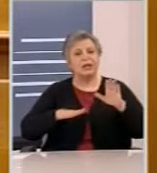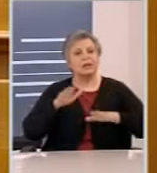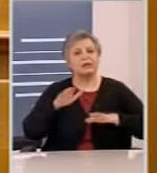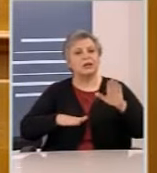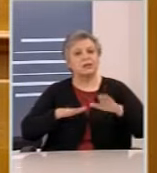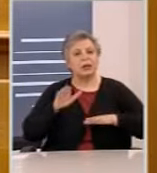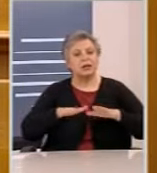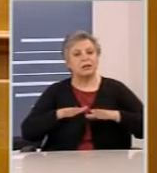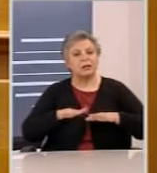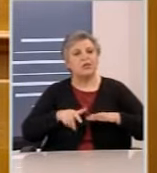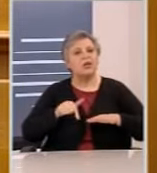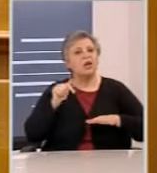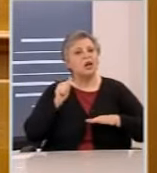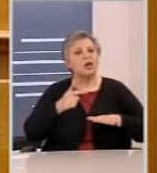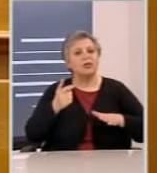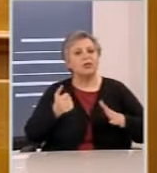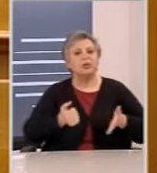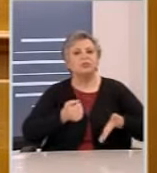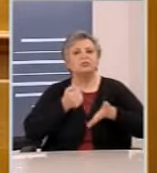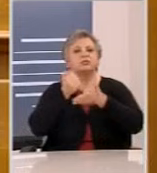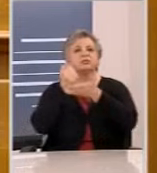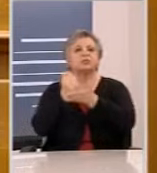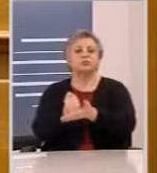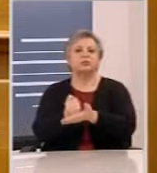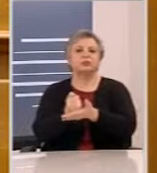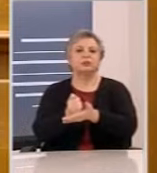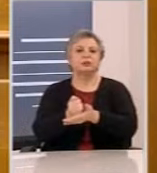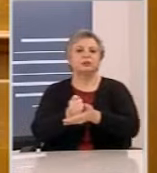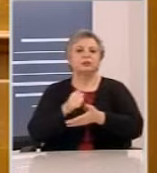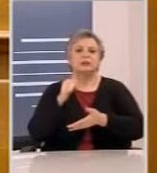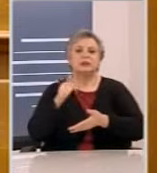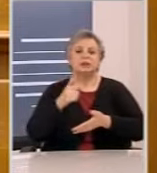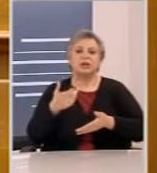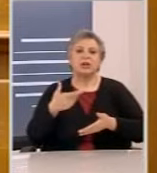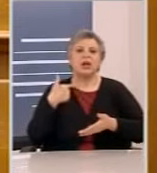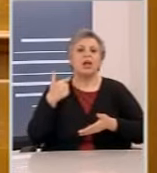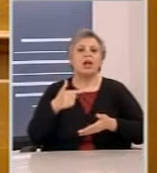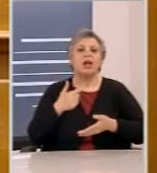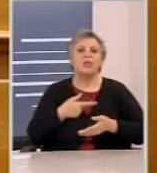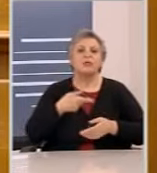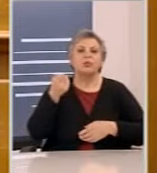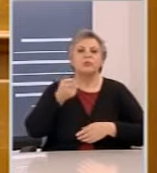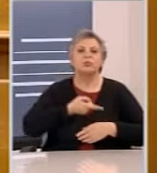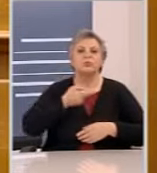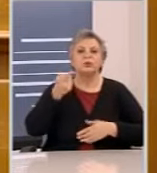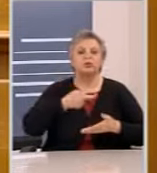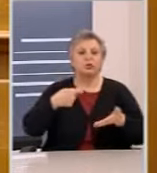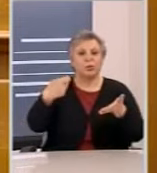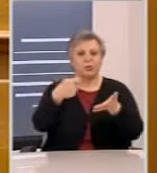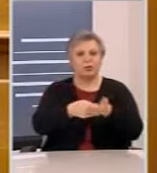Εργασίας, να δικαιούνται μηδενική συμμετοχή στη φαρμακευτική δαπάνη.